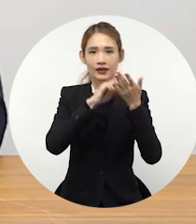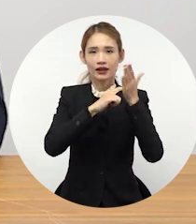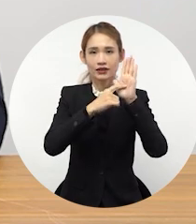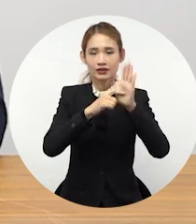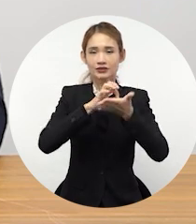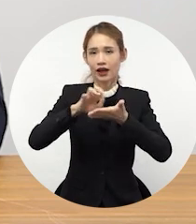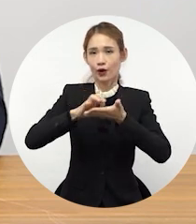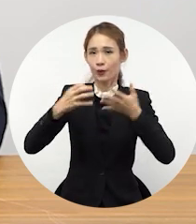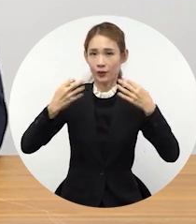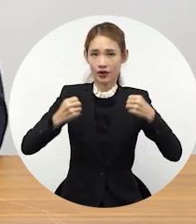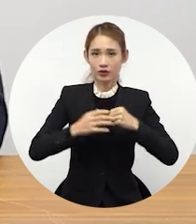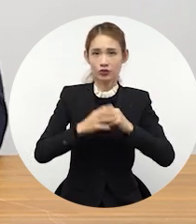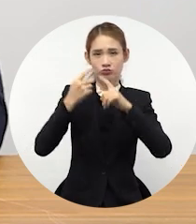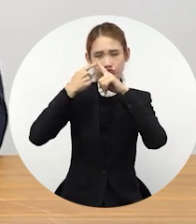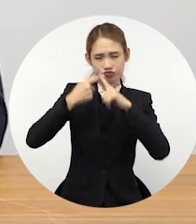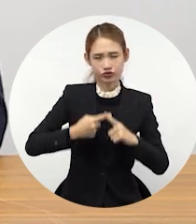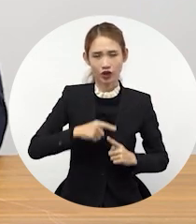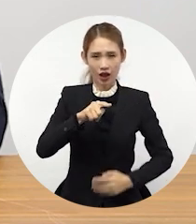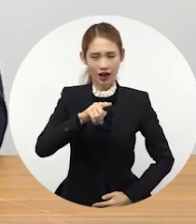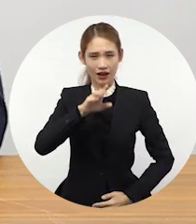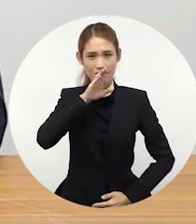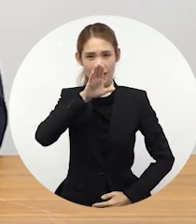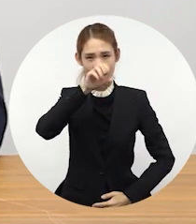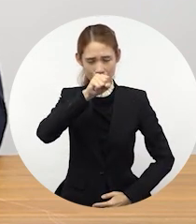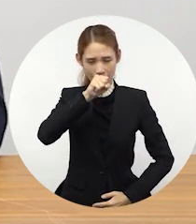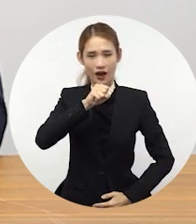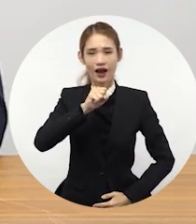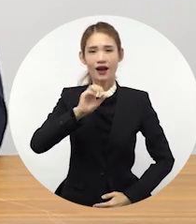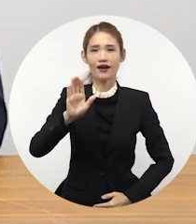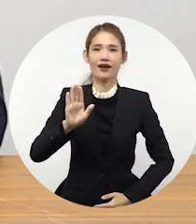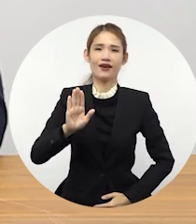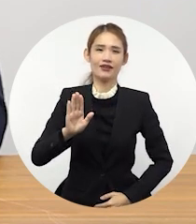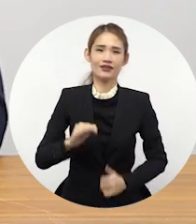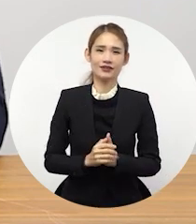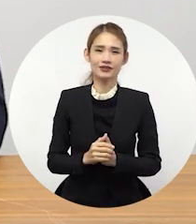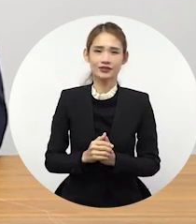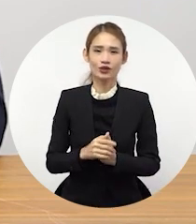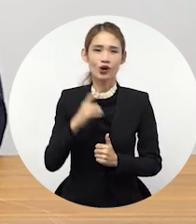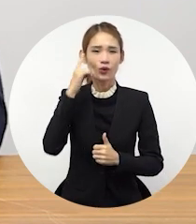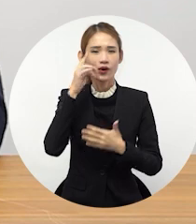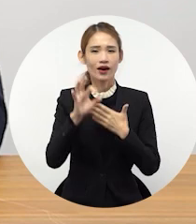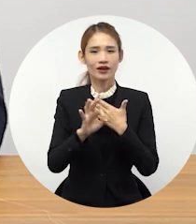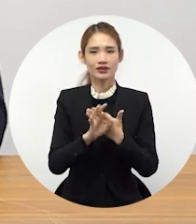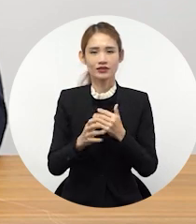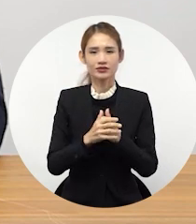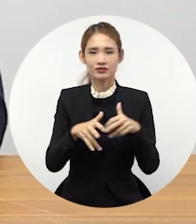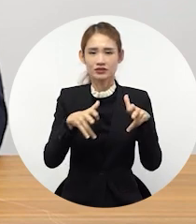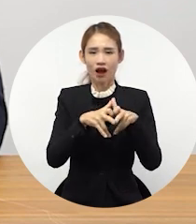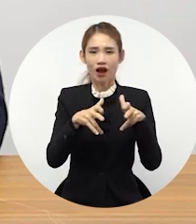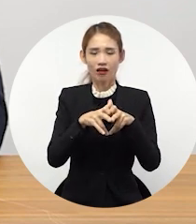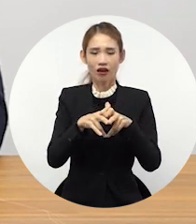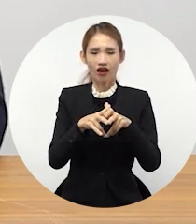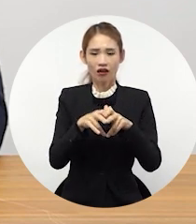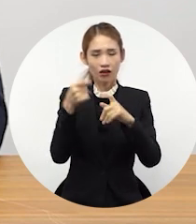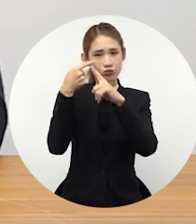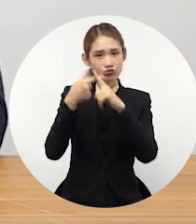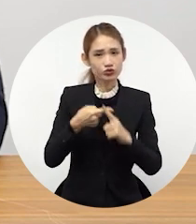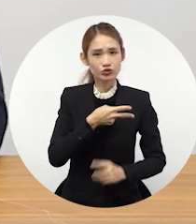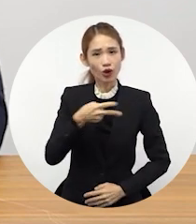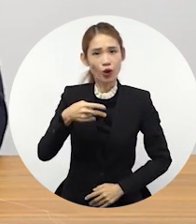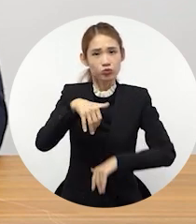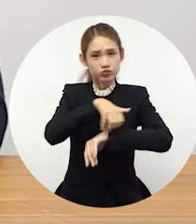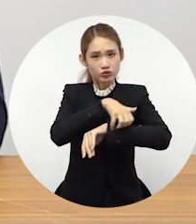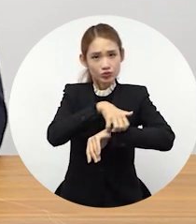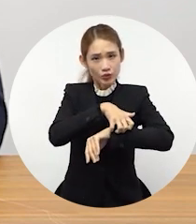많이 쓰는 표현은 맞지만 무조건 막 옳다, 나이스한 표현이라고 그렇죠. 보기도 좀 어렵기도 해요. 네. 왜냐면 장애가 무조건 불편하기만